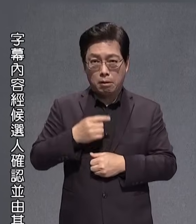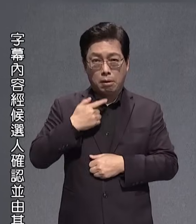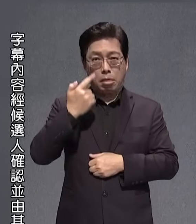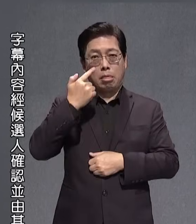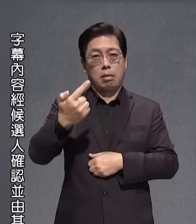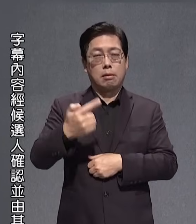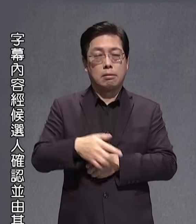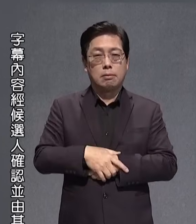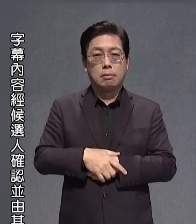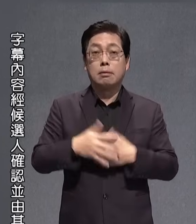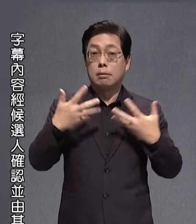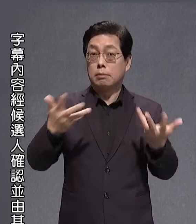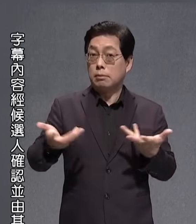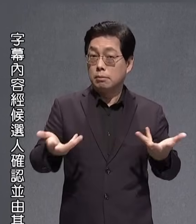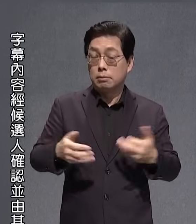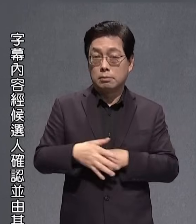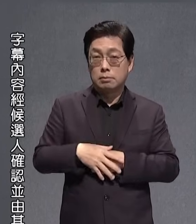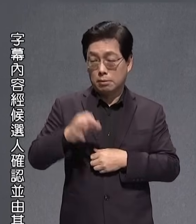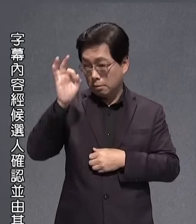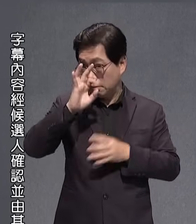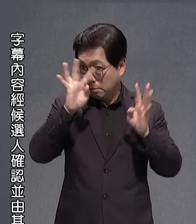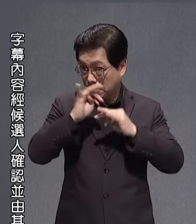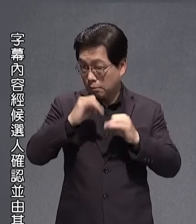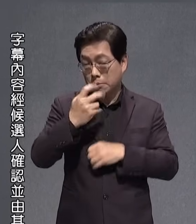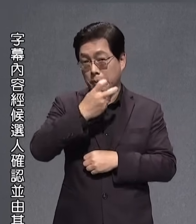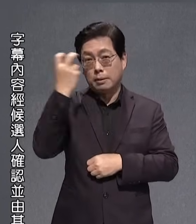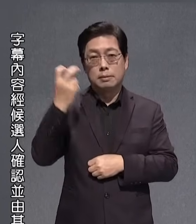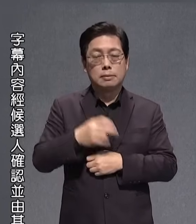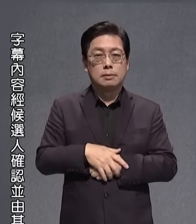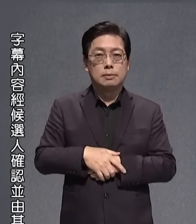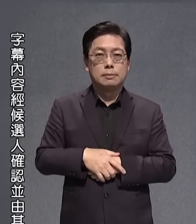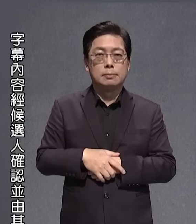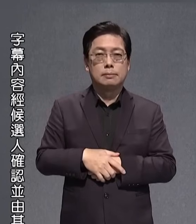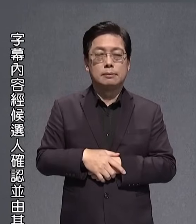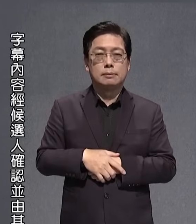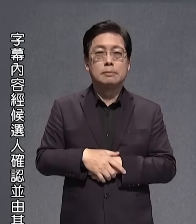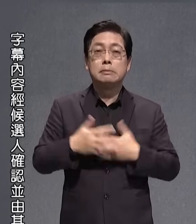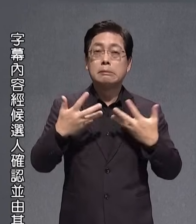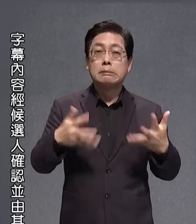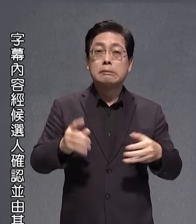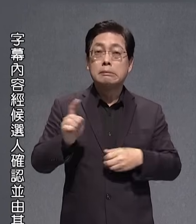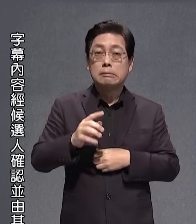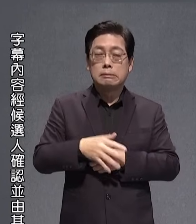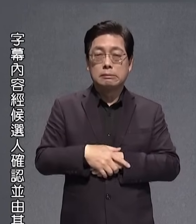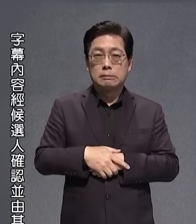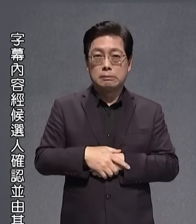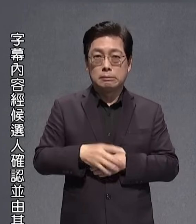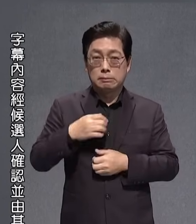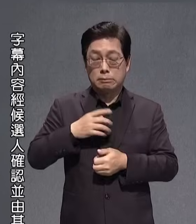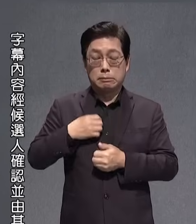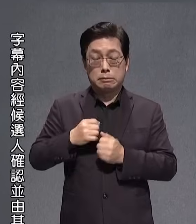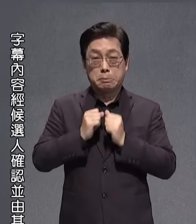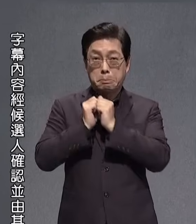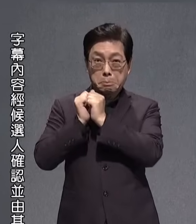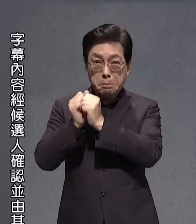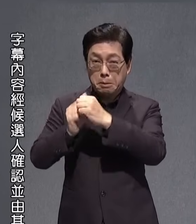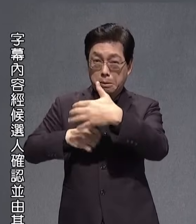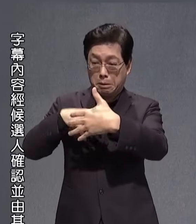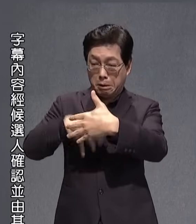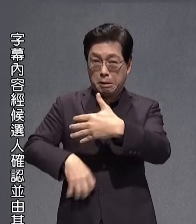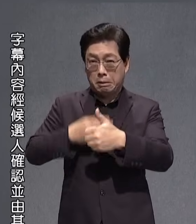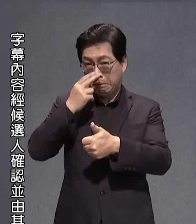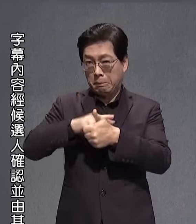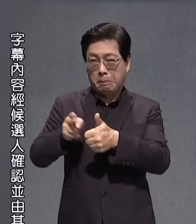啊，很多的案子办出来，结果都是很多被人犯被囚禁、被虐待而